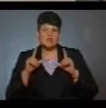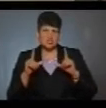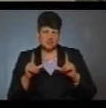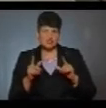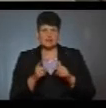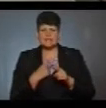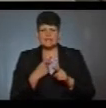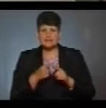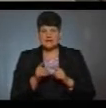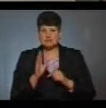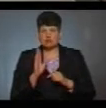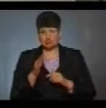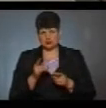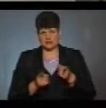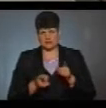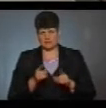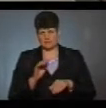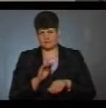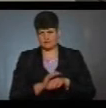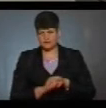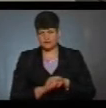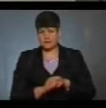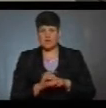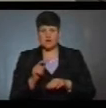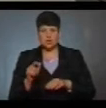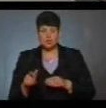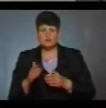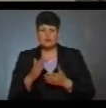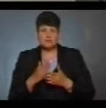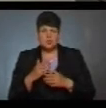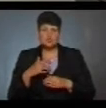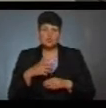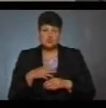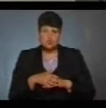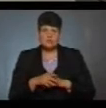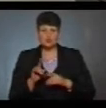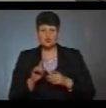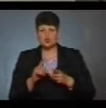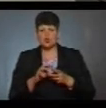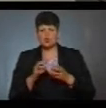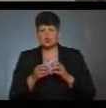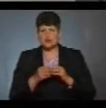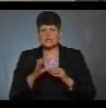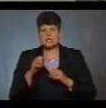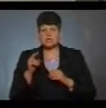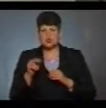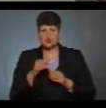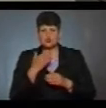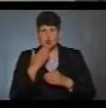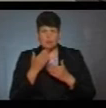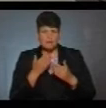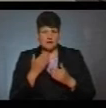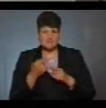ніж буде насправді. І, відповідно, люди мають розуміти, що результати соцопитування –